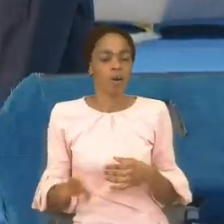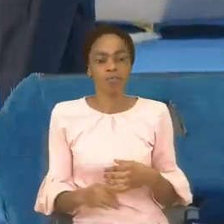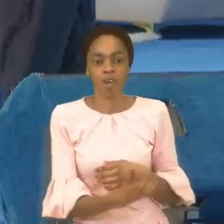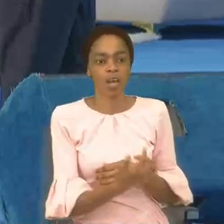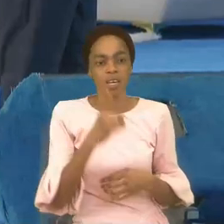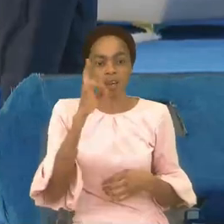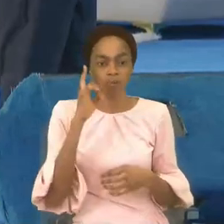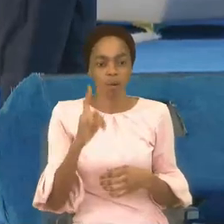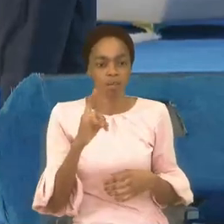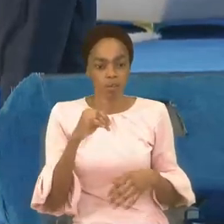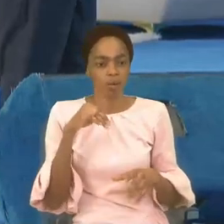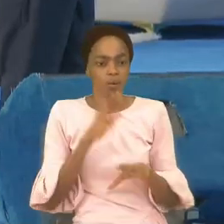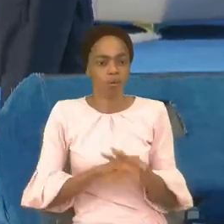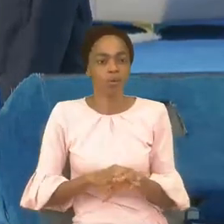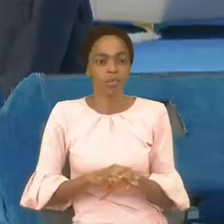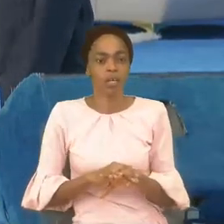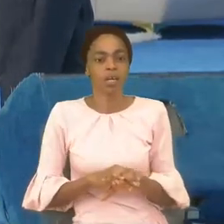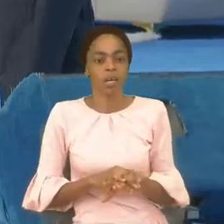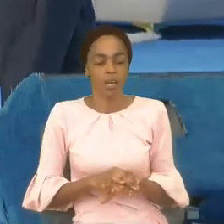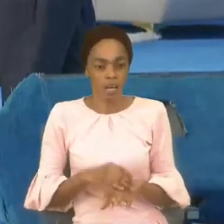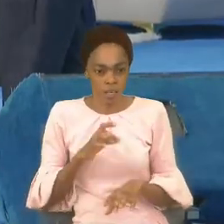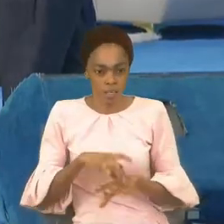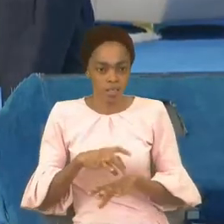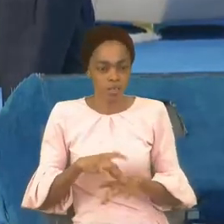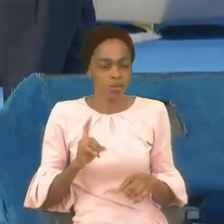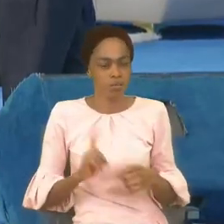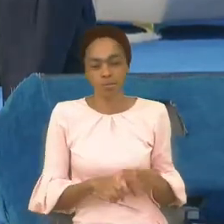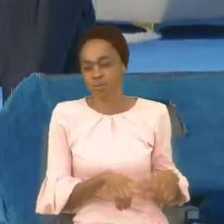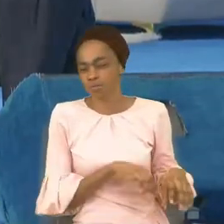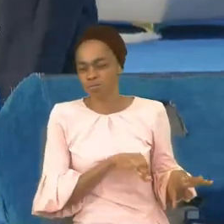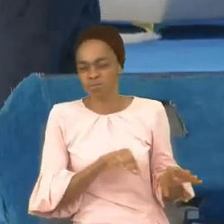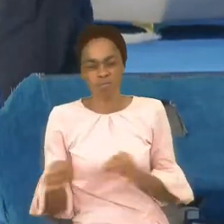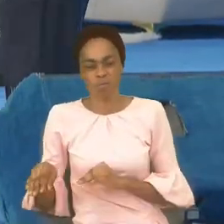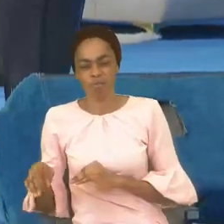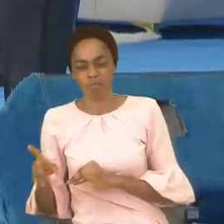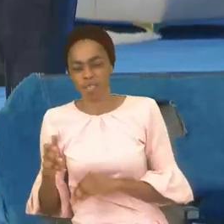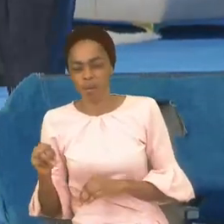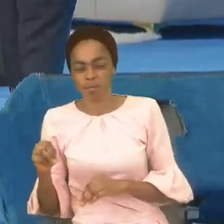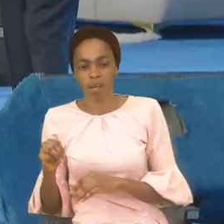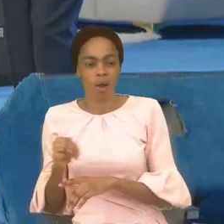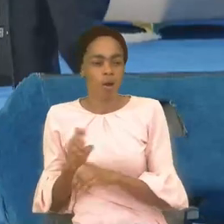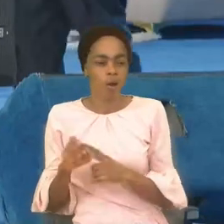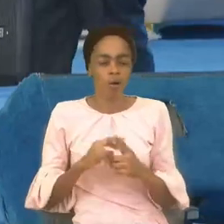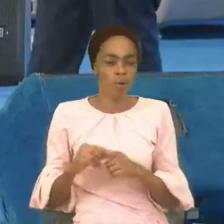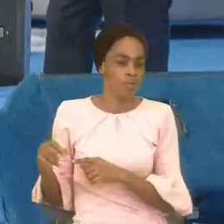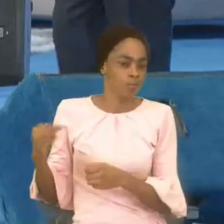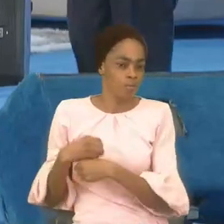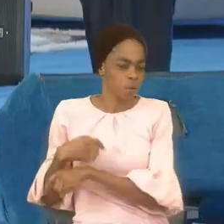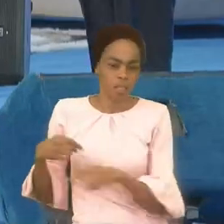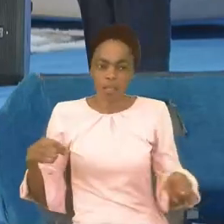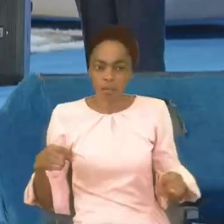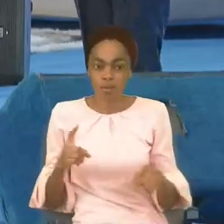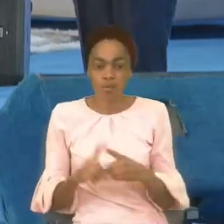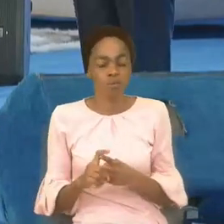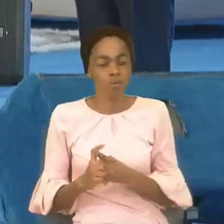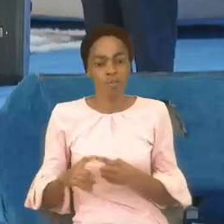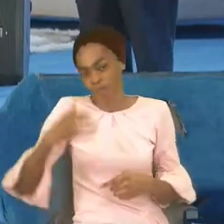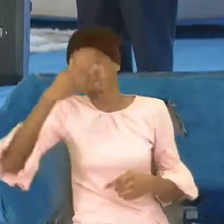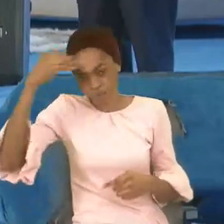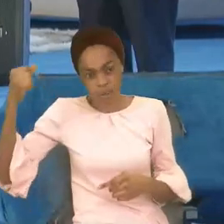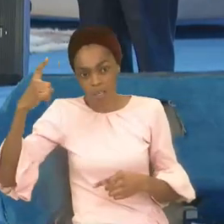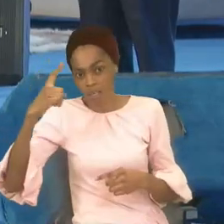d'une personnalité tutelle, de les ébranler et de les pousser à oublier leurs convictions dans le